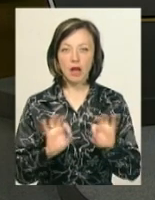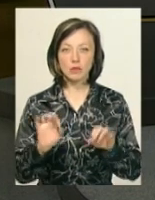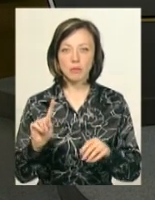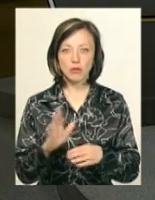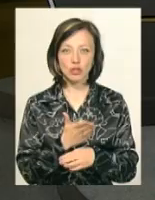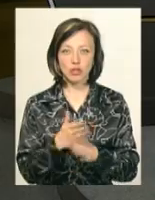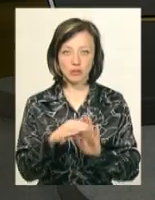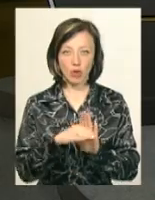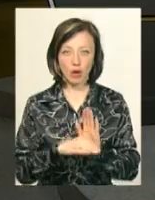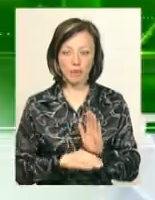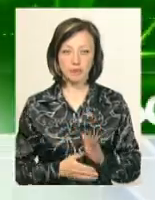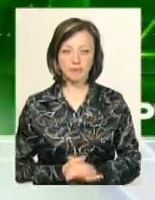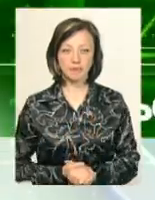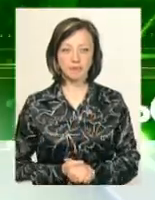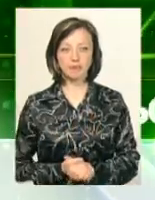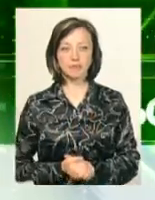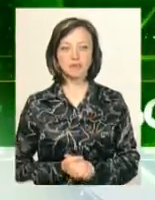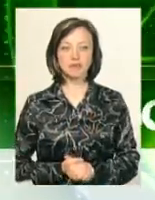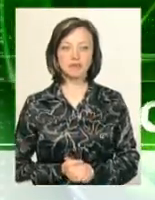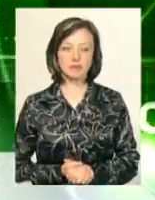частини програми.